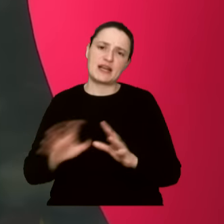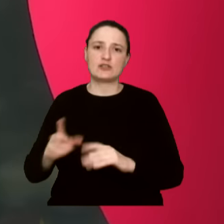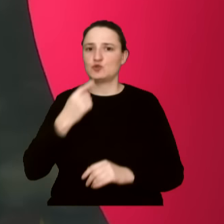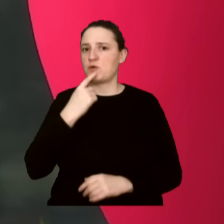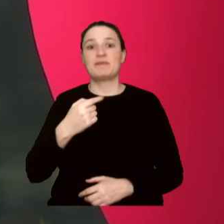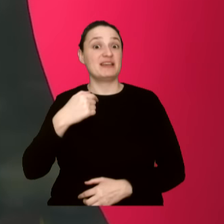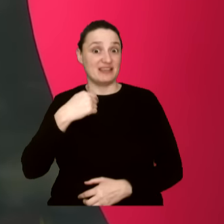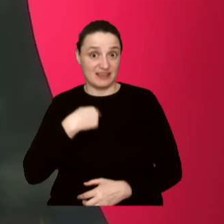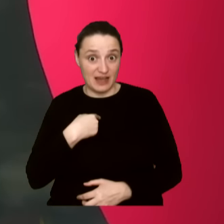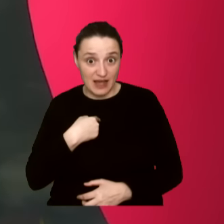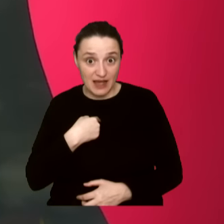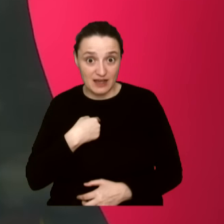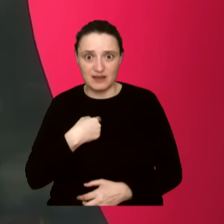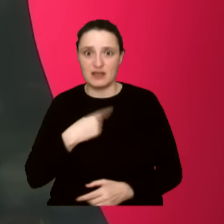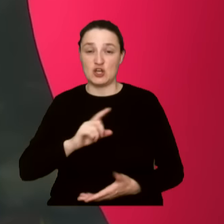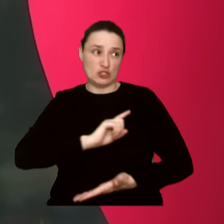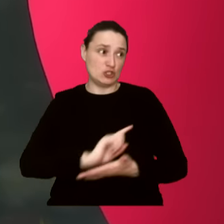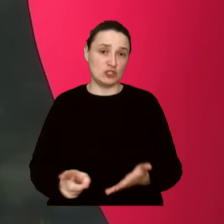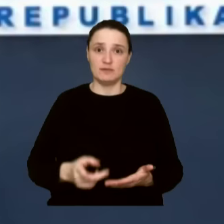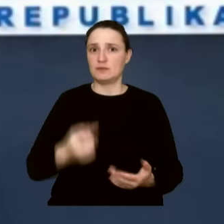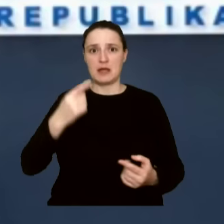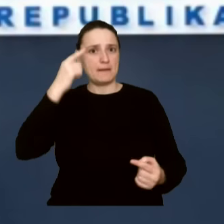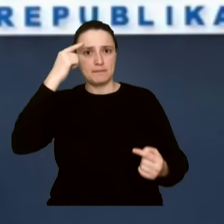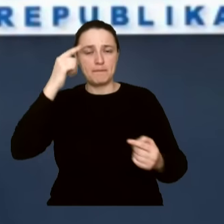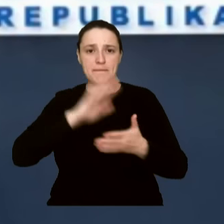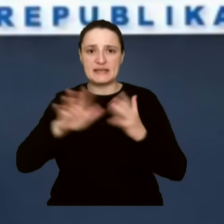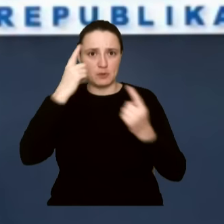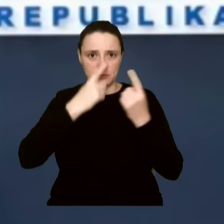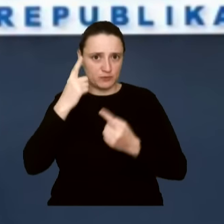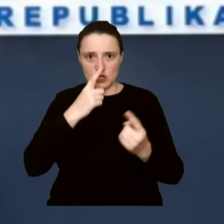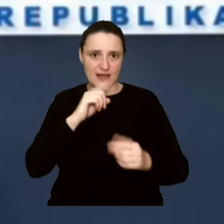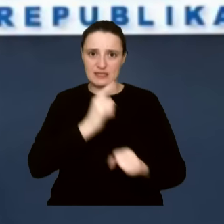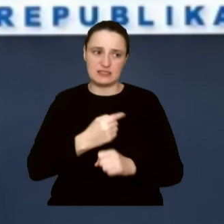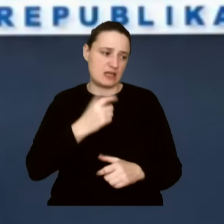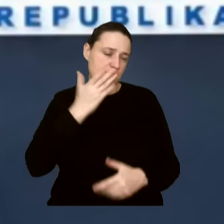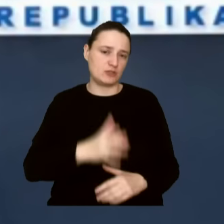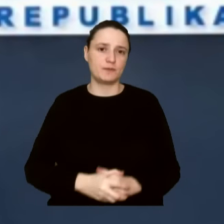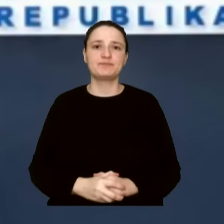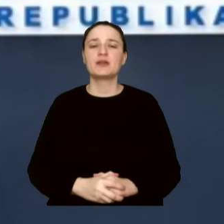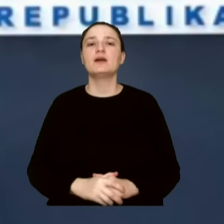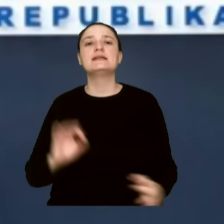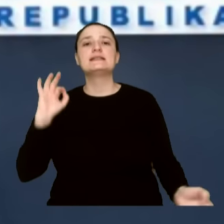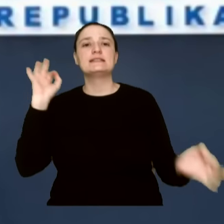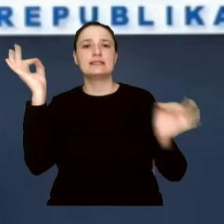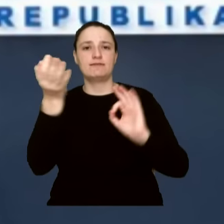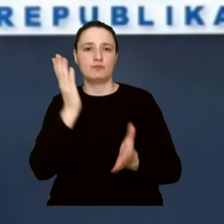żadnej takiej pochopnej decyzji absolutnie nie podejmę. To wszystko w naszym serwisie